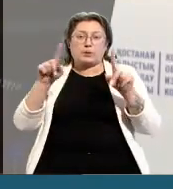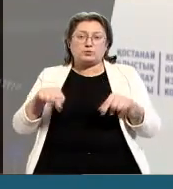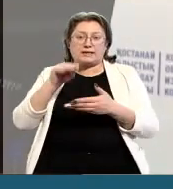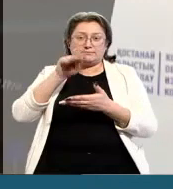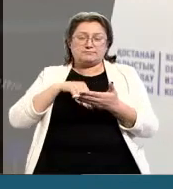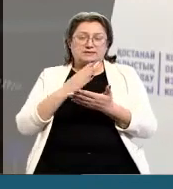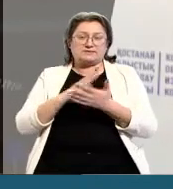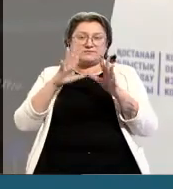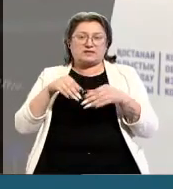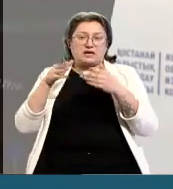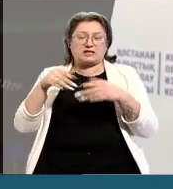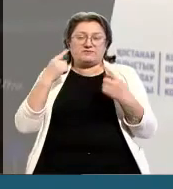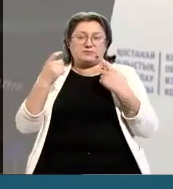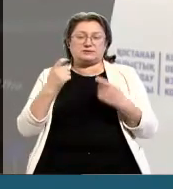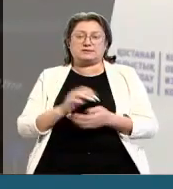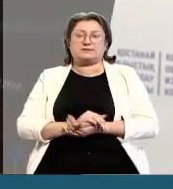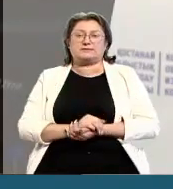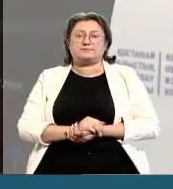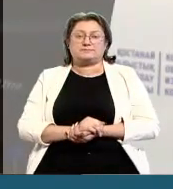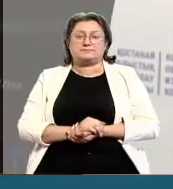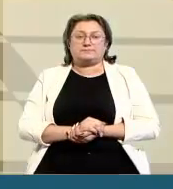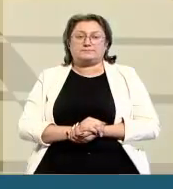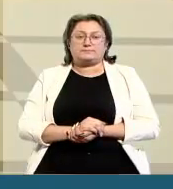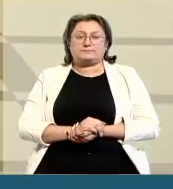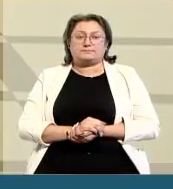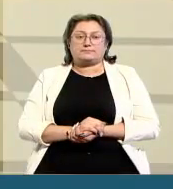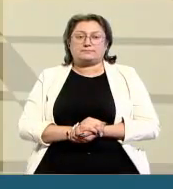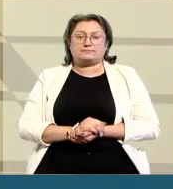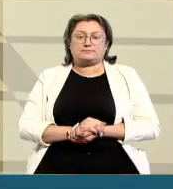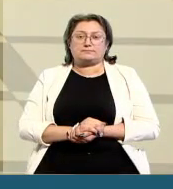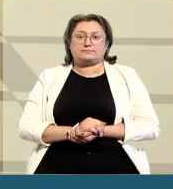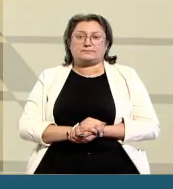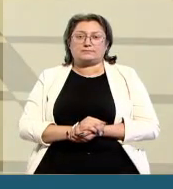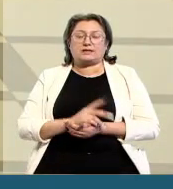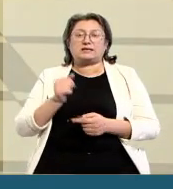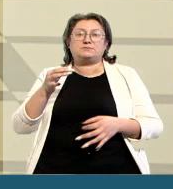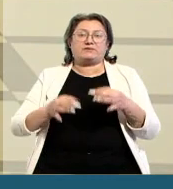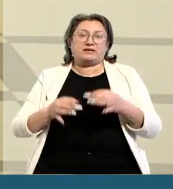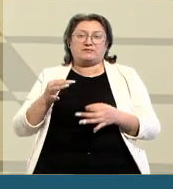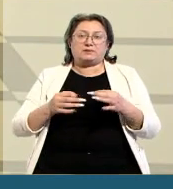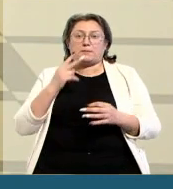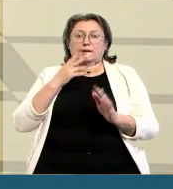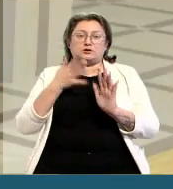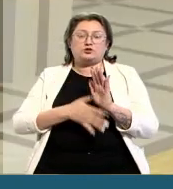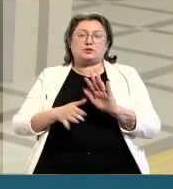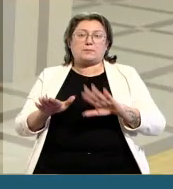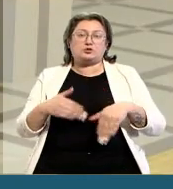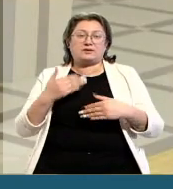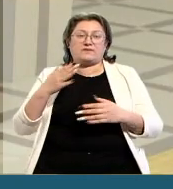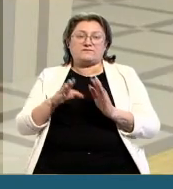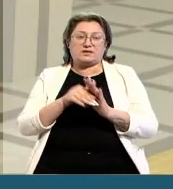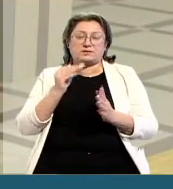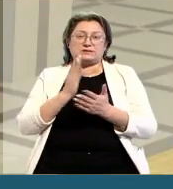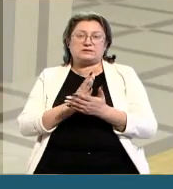дауыс беруші ешкімге дауыс бермеуге де құқылы. Сайлаудың әділ әрі ашық өтуін бақылаушылар қадағалайды. Олар